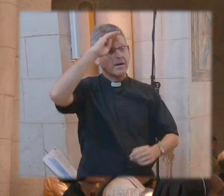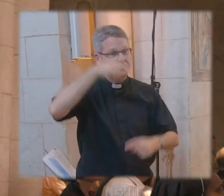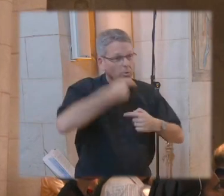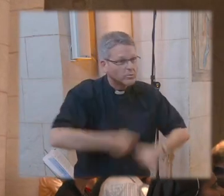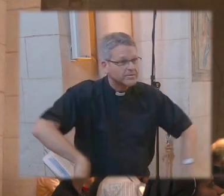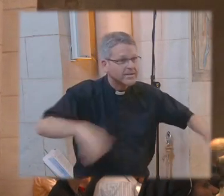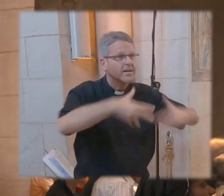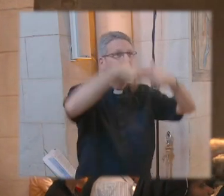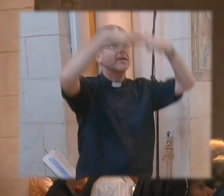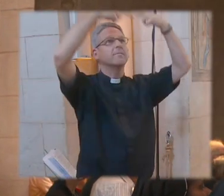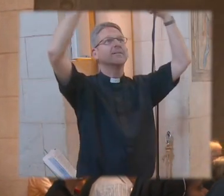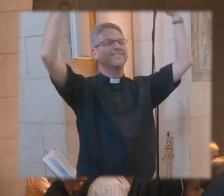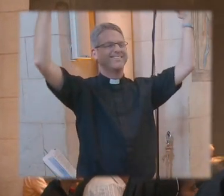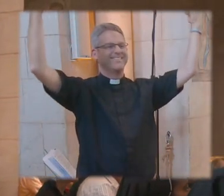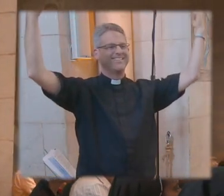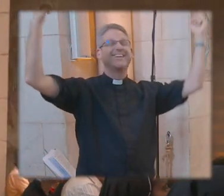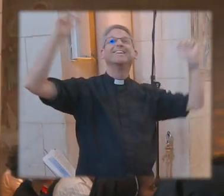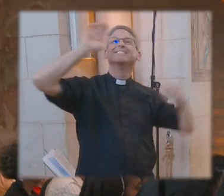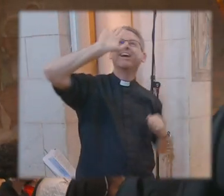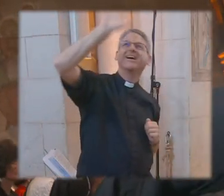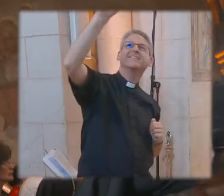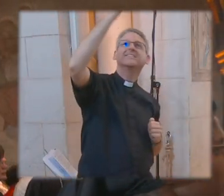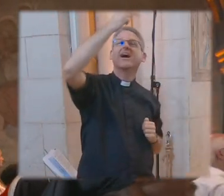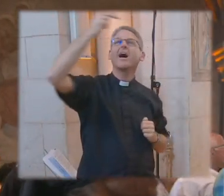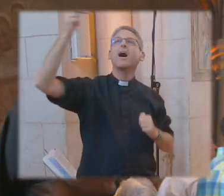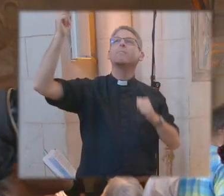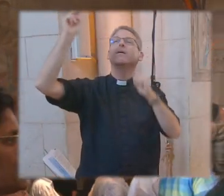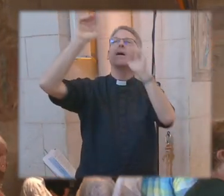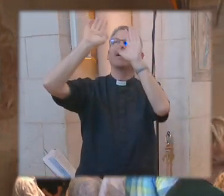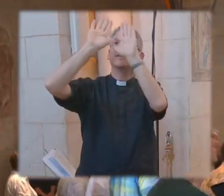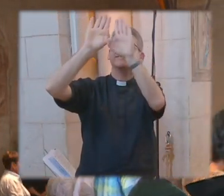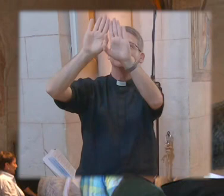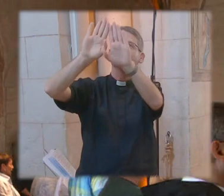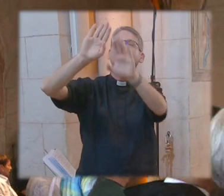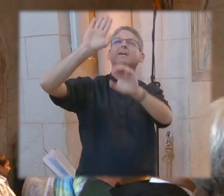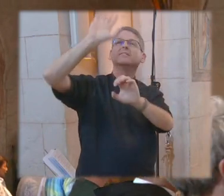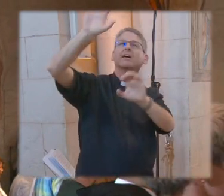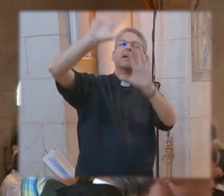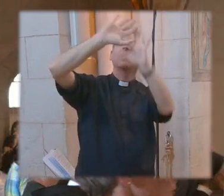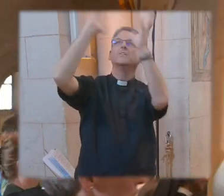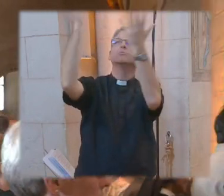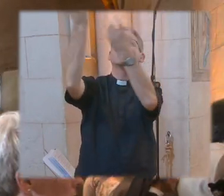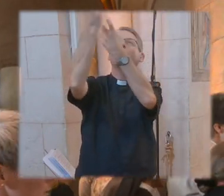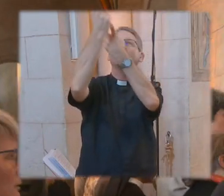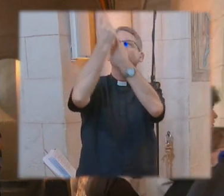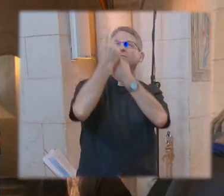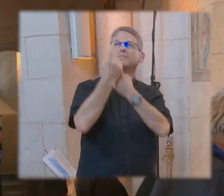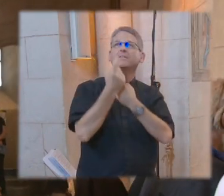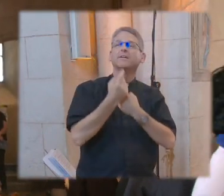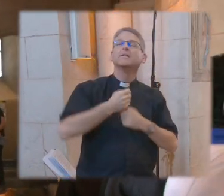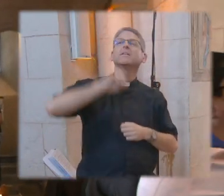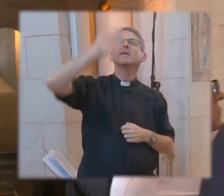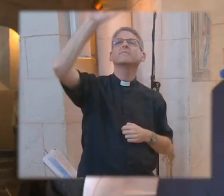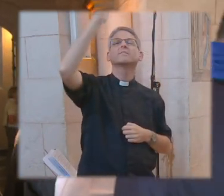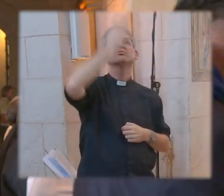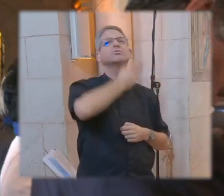Vater unser im Himmel, geheiligt werde dein Name, dein Reich komme, dein